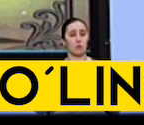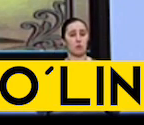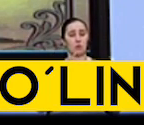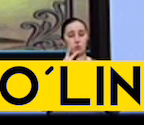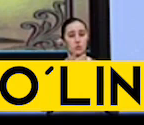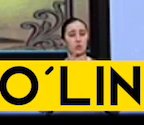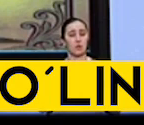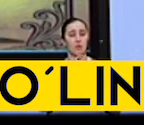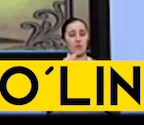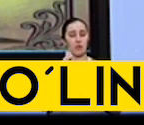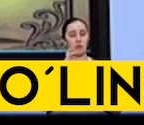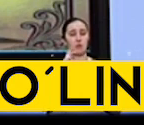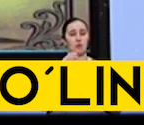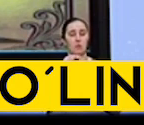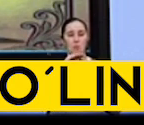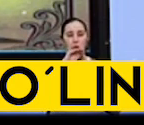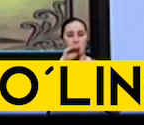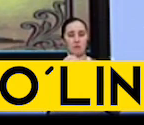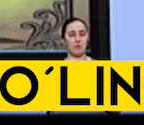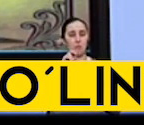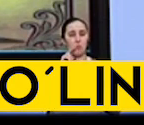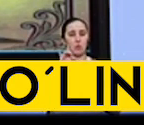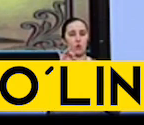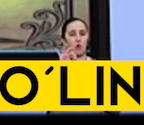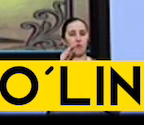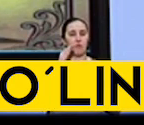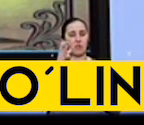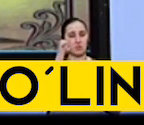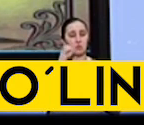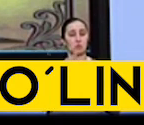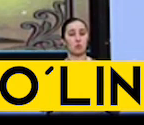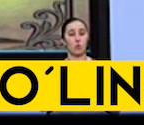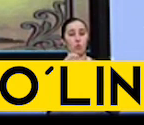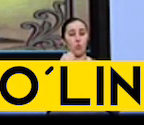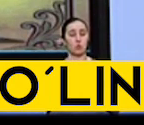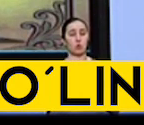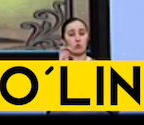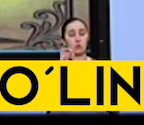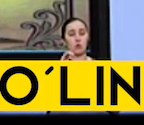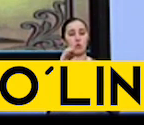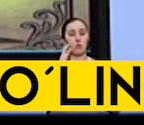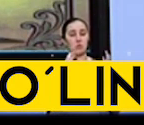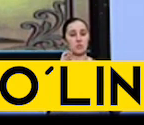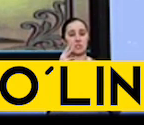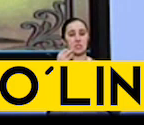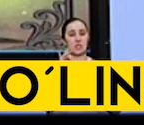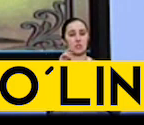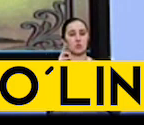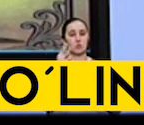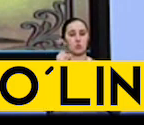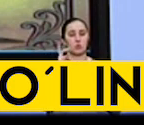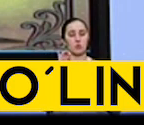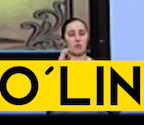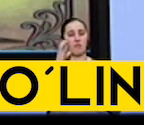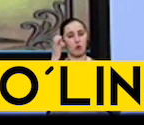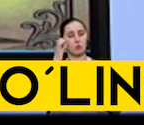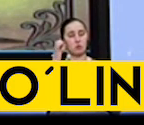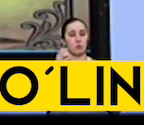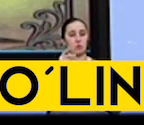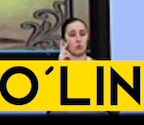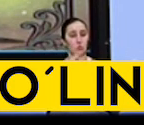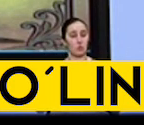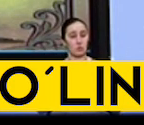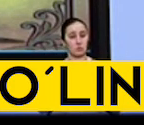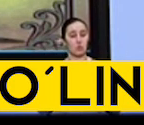fan arbobi va professor. O'rta Osiyo universitetining sharqshunoslik fakultetini